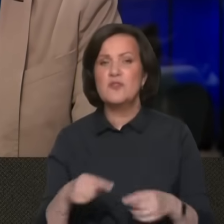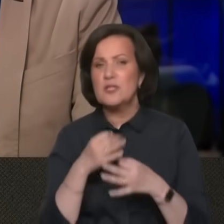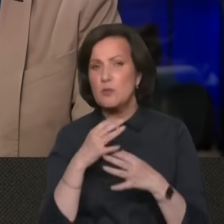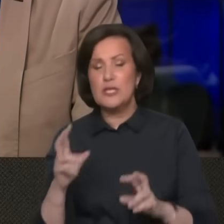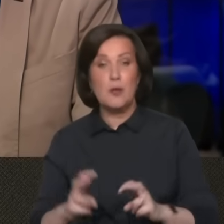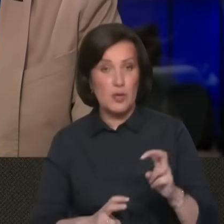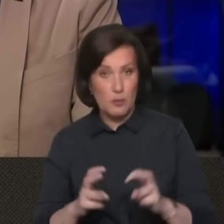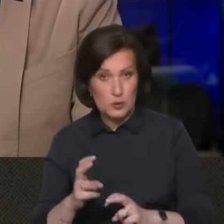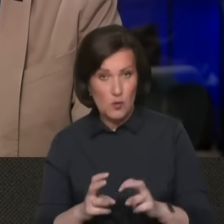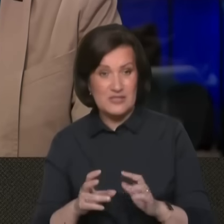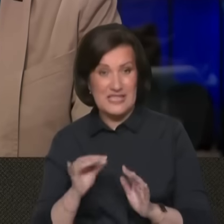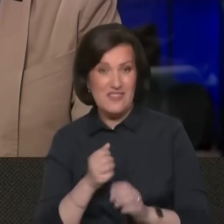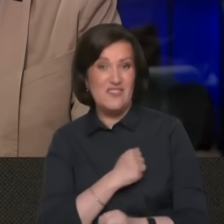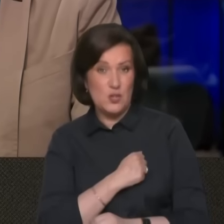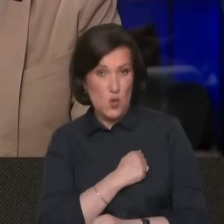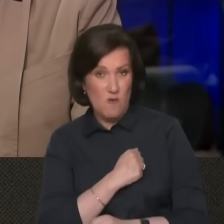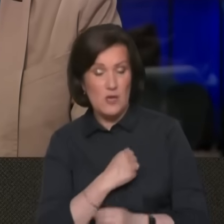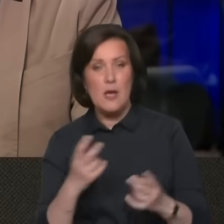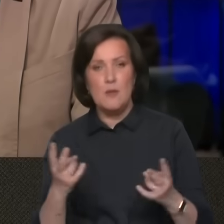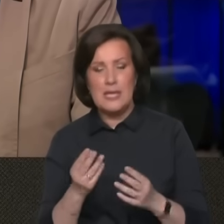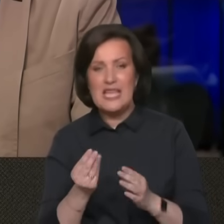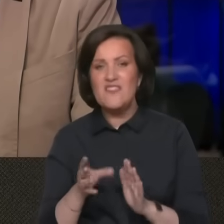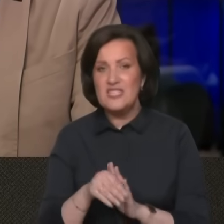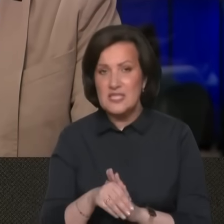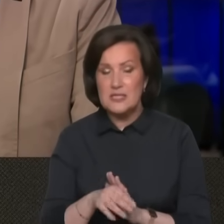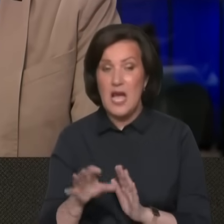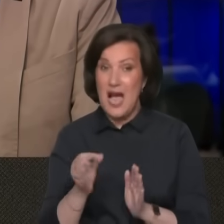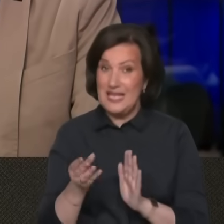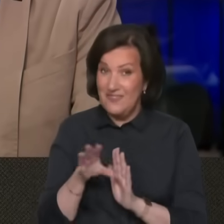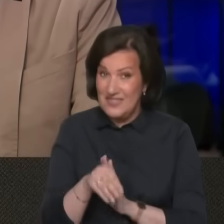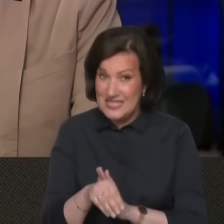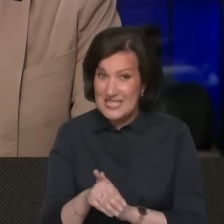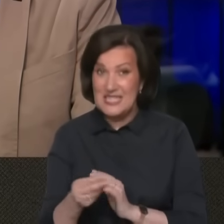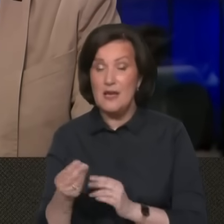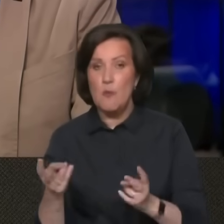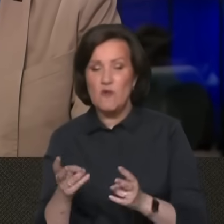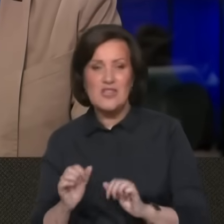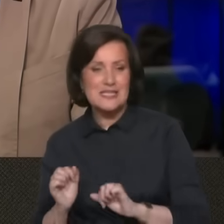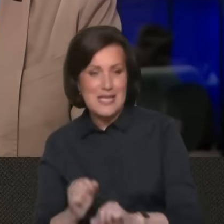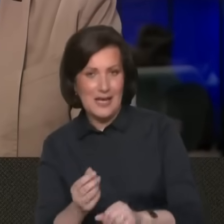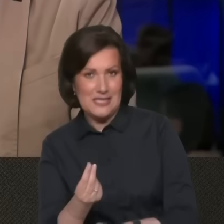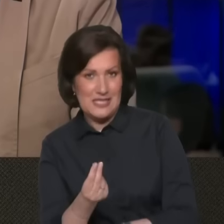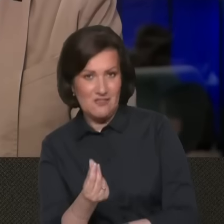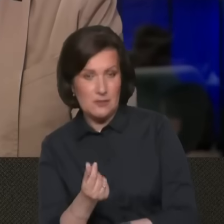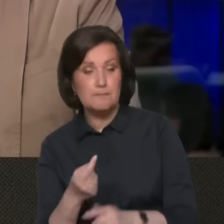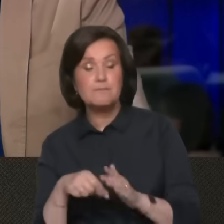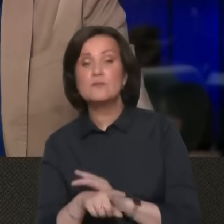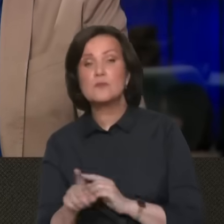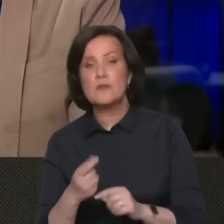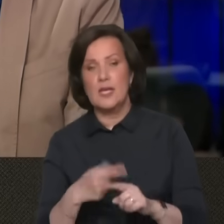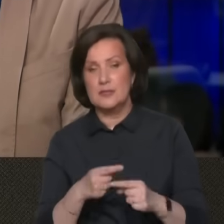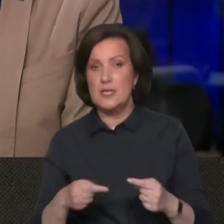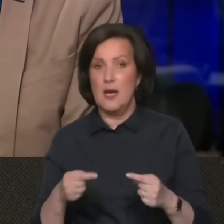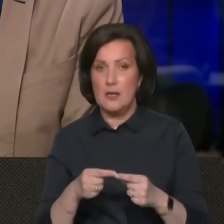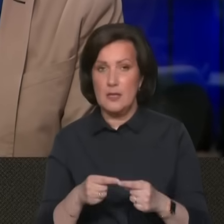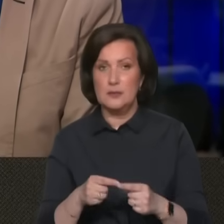будь-які промисловості, в тому числі військову промисловість, потрібні інвестиції. А щодо інвестицій, то потрібні захист інвестицій. Що таке захист інвестицій? Це